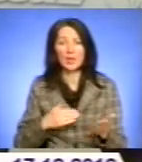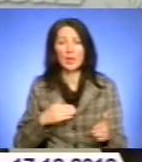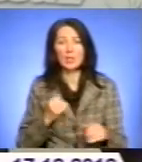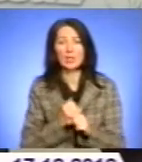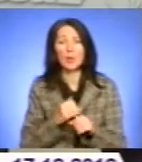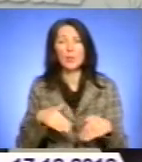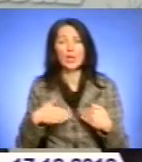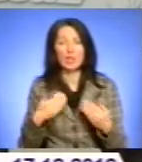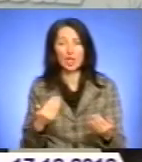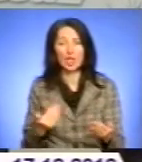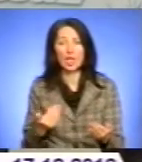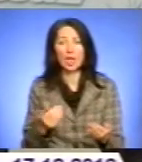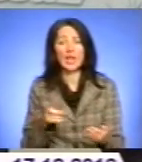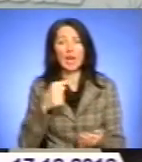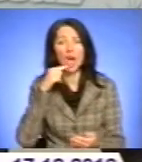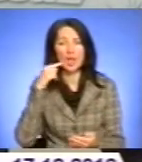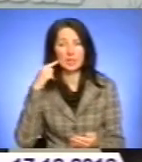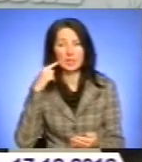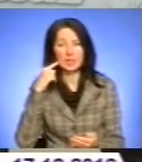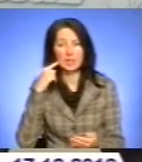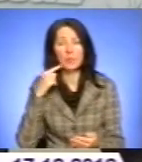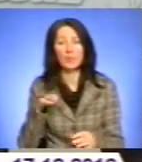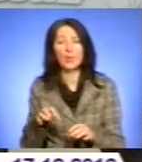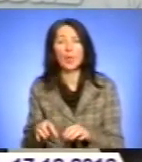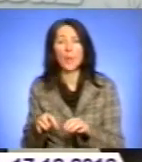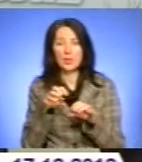предложение и российским поставщикам газа,